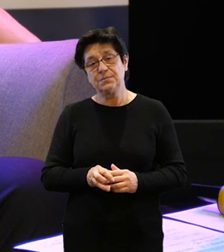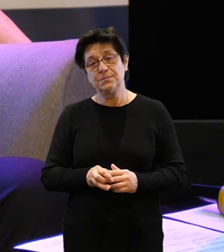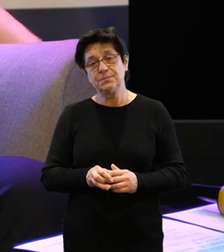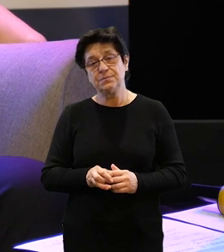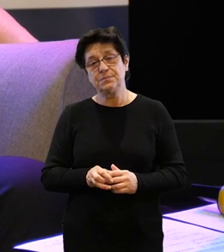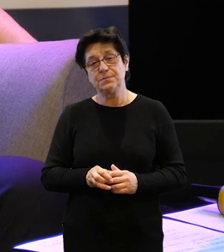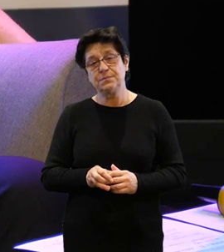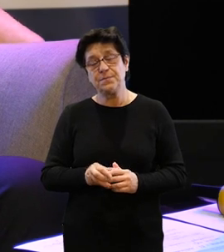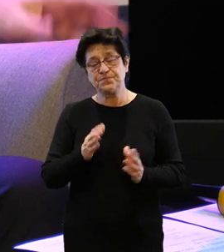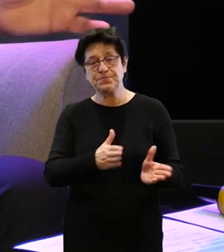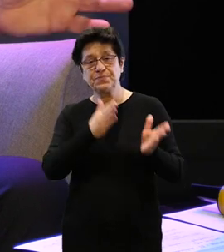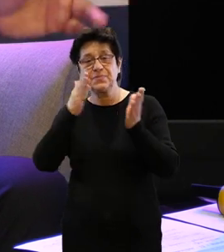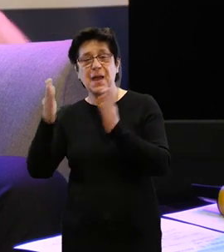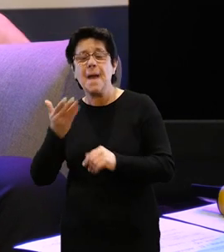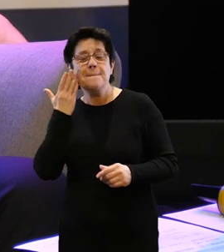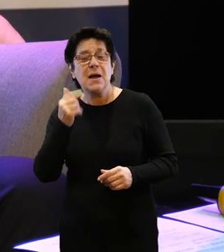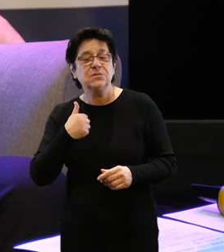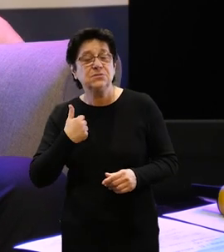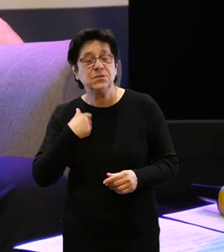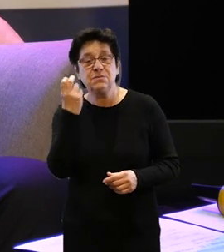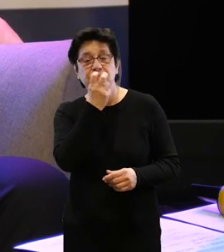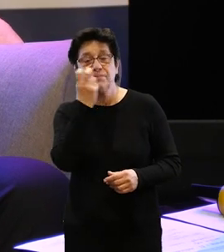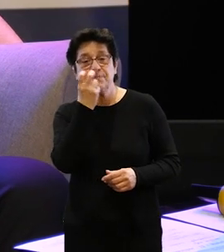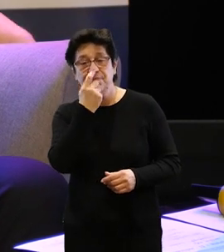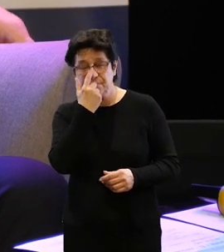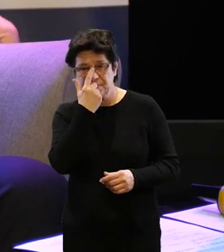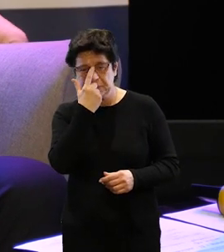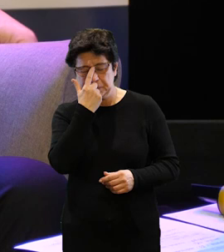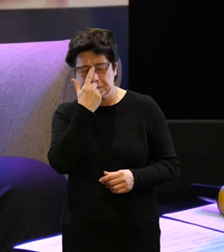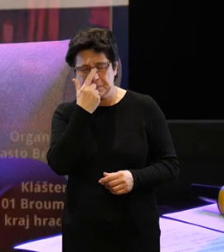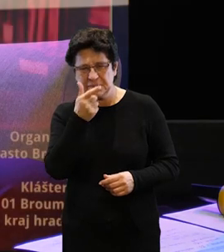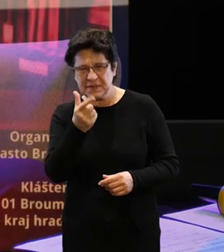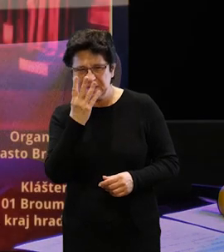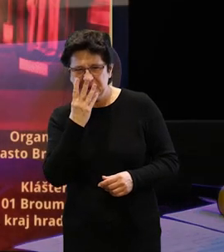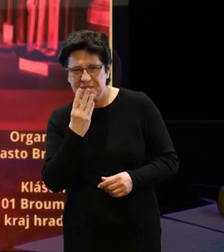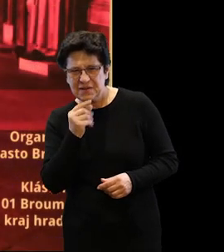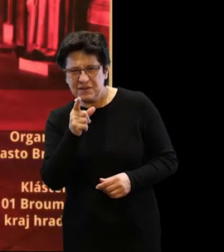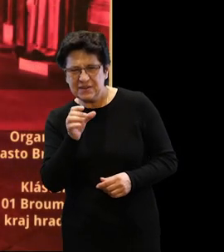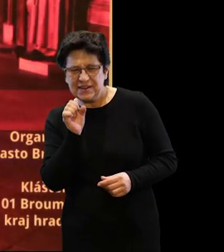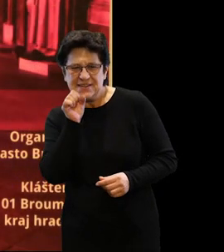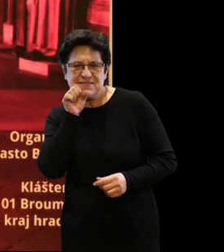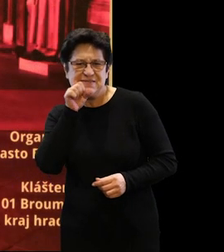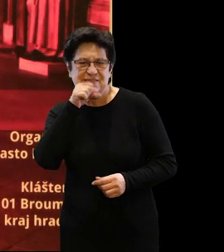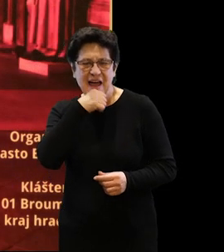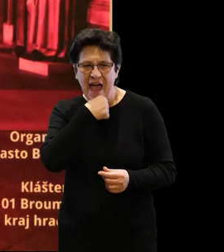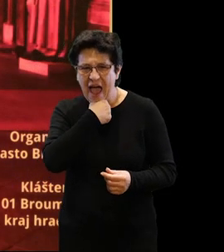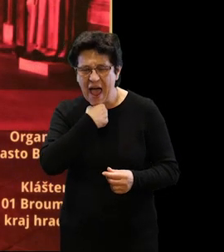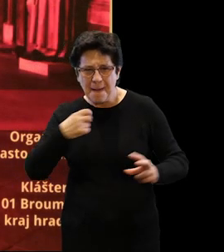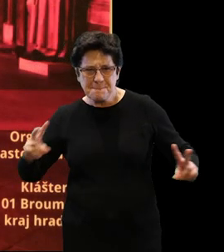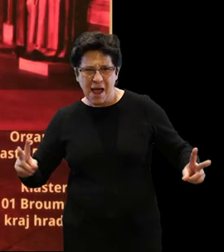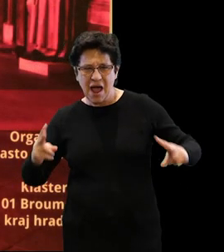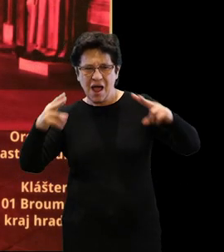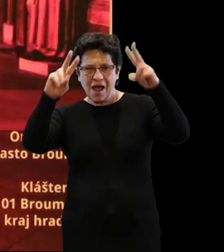jest znowu ten brum No bardzo mi się to podoba bo to też wygląda że jest jakiś w Starych wnętrzach pałacowych